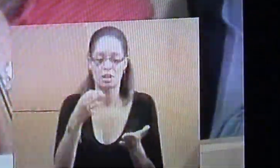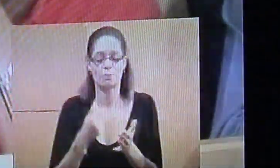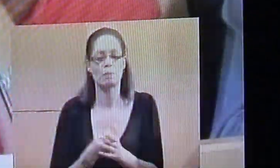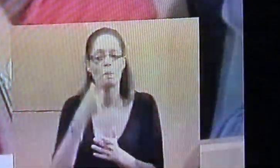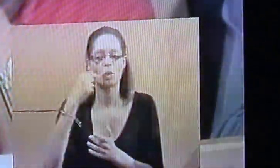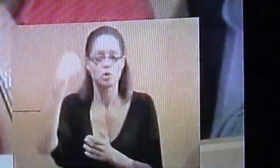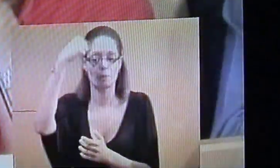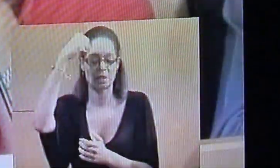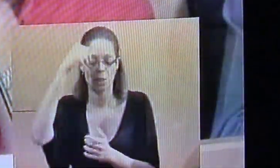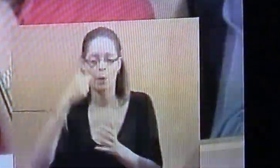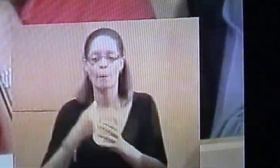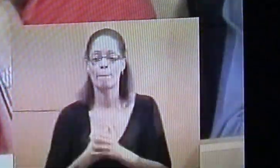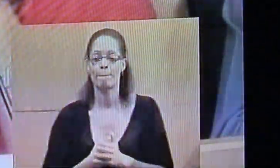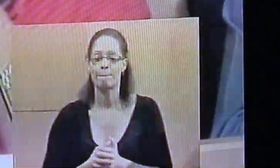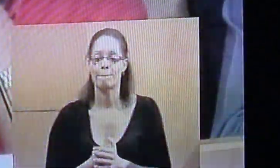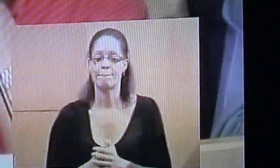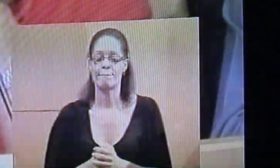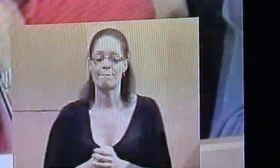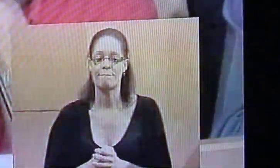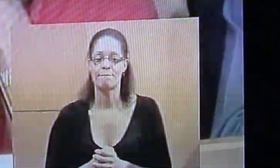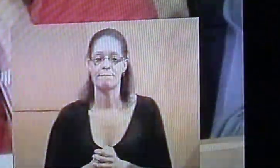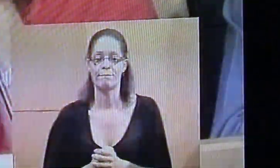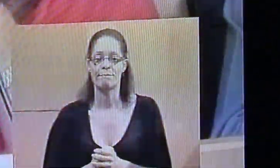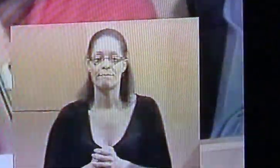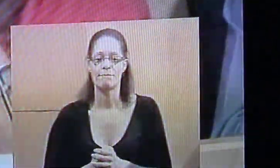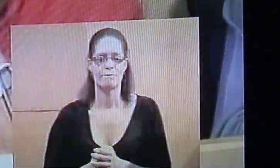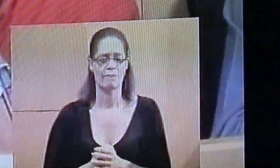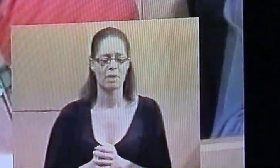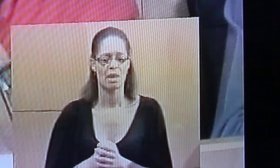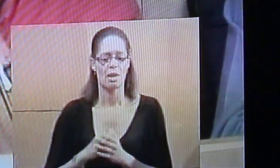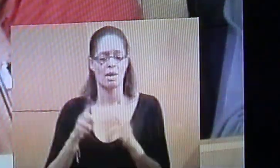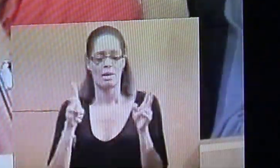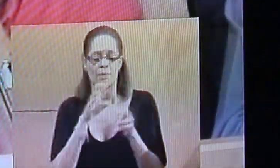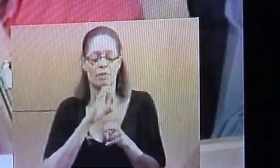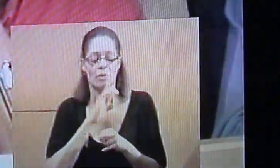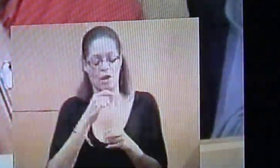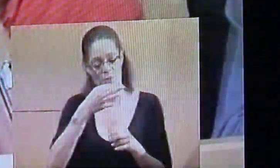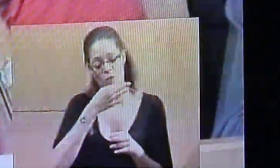le Président, profitez qu'à attacher,